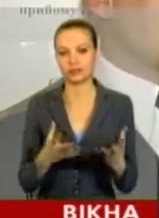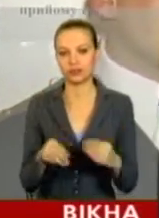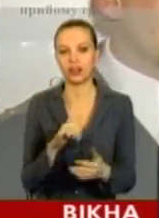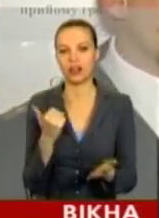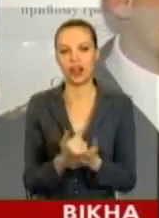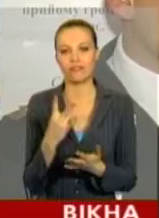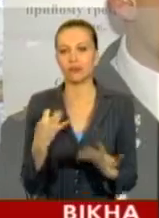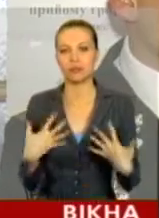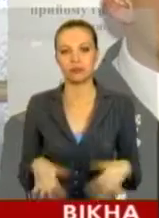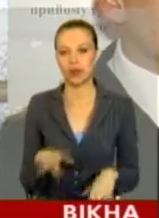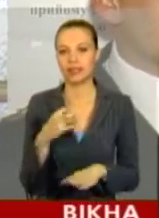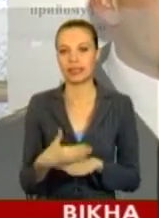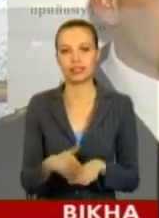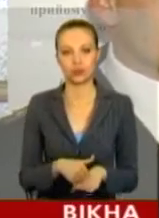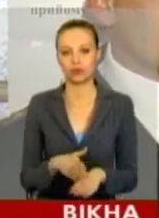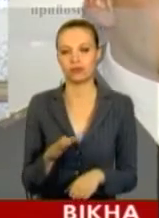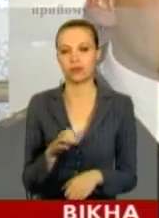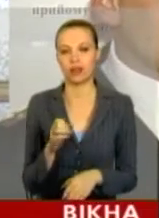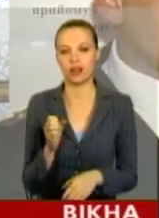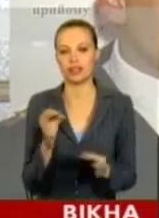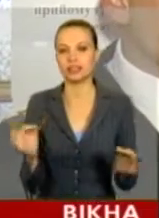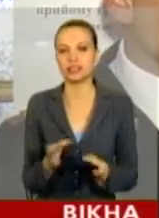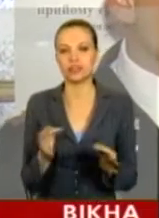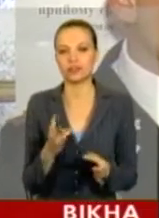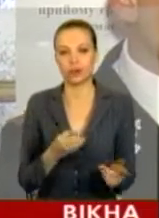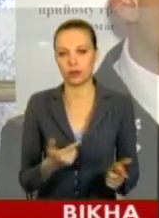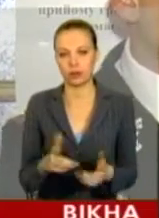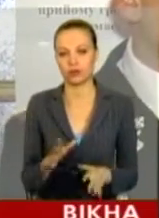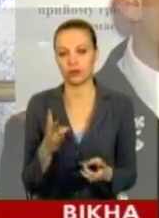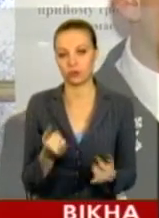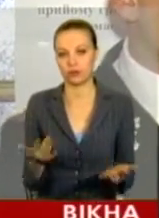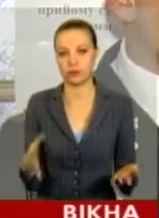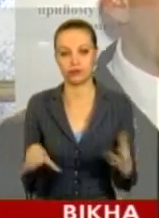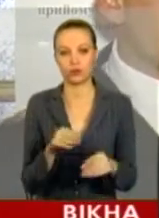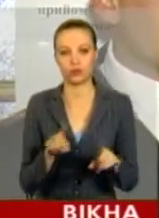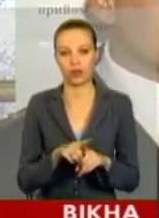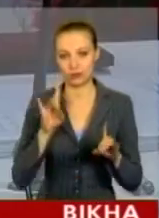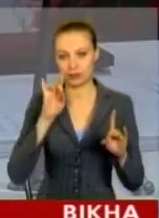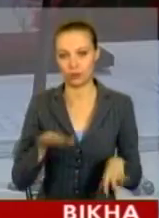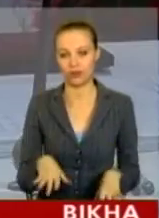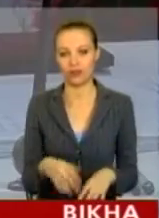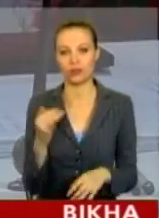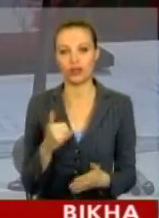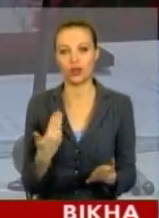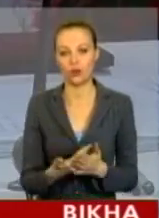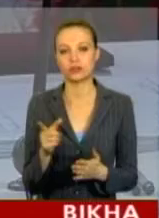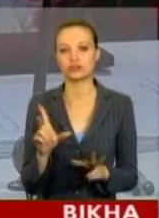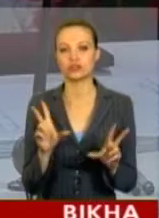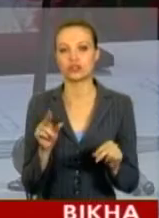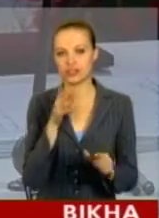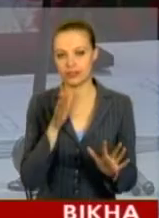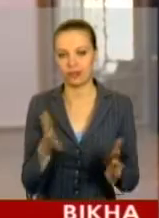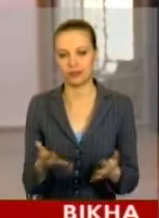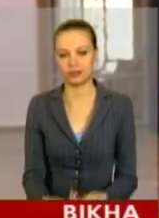не платье, ни там, ни туфли, ни это. Все, чувство человека и все. Ну, то есть, все так. Главное, чувство спонтанно. Человека. И ось вона, счастлива